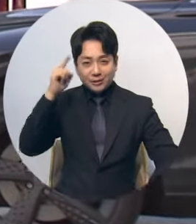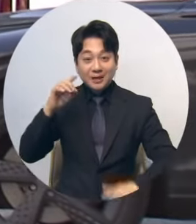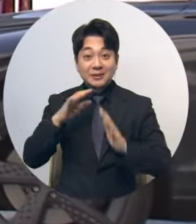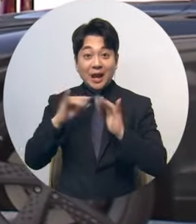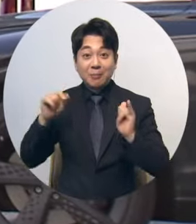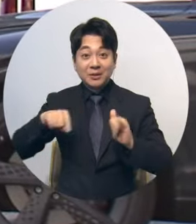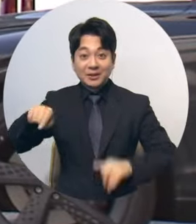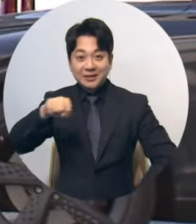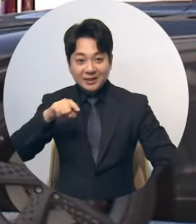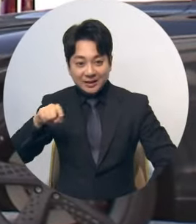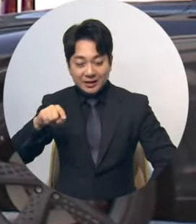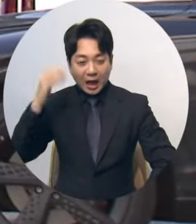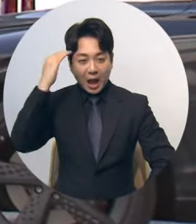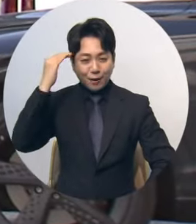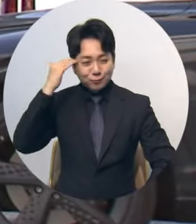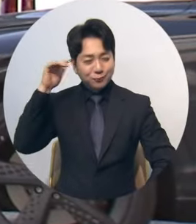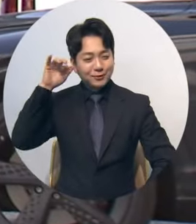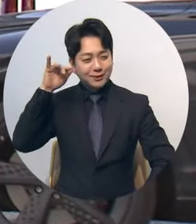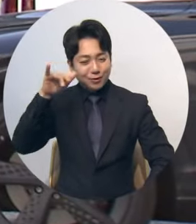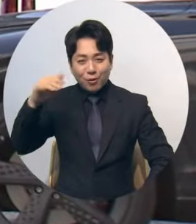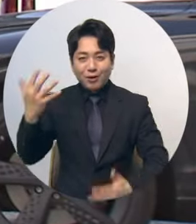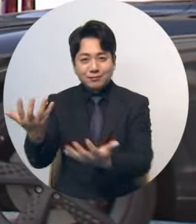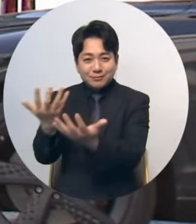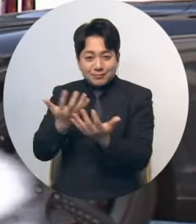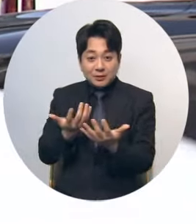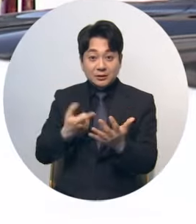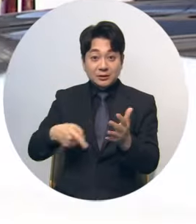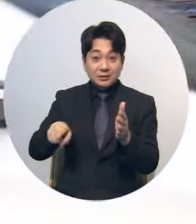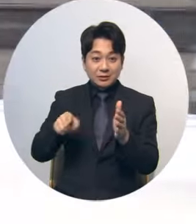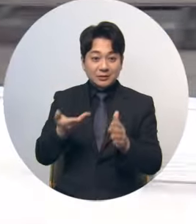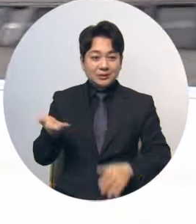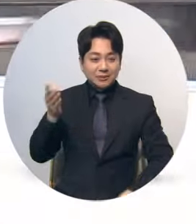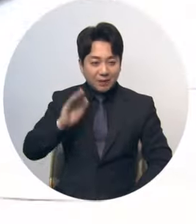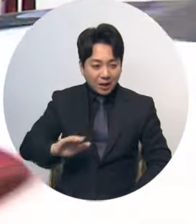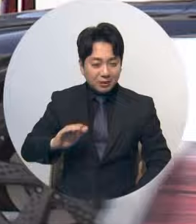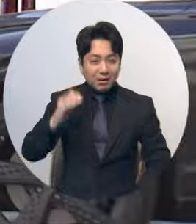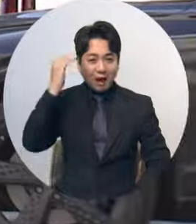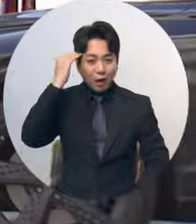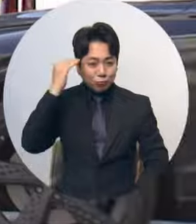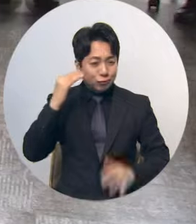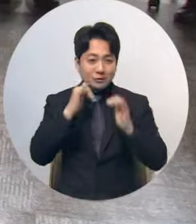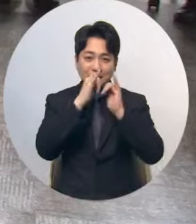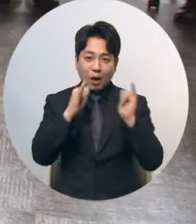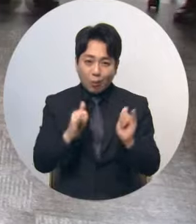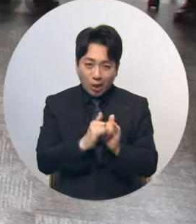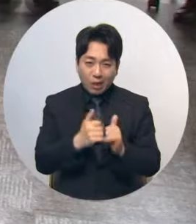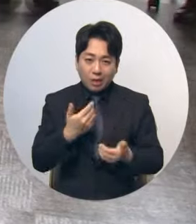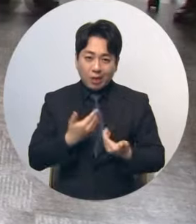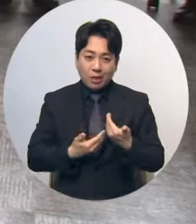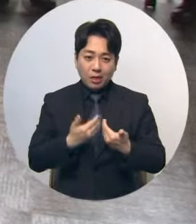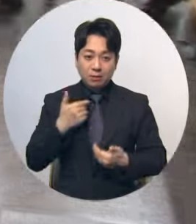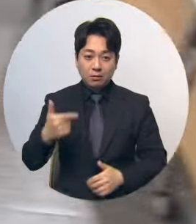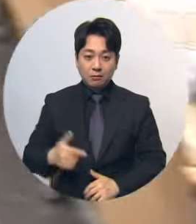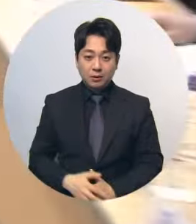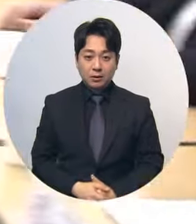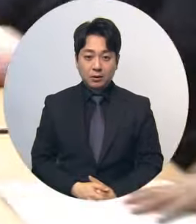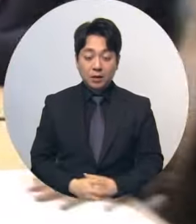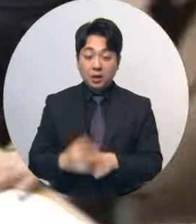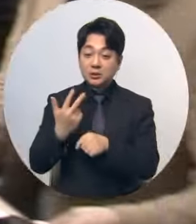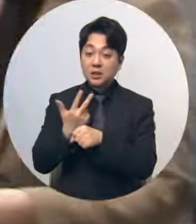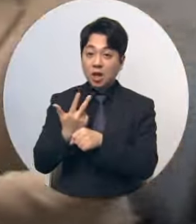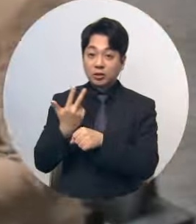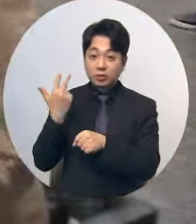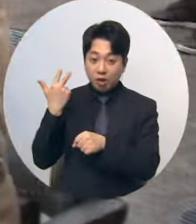그리워 찾아왔지만 언어와 문화가 달라 한국 사회에 적응하는 데 어려움을 겪었습니다. 7년 전 입국해 대학생이